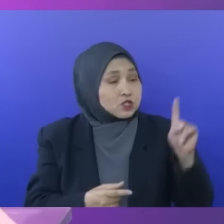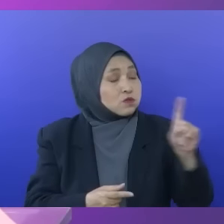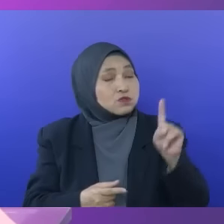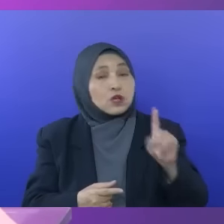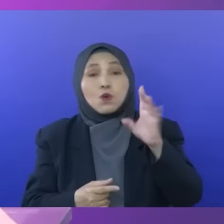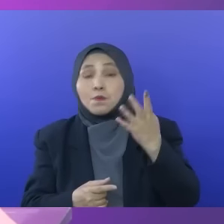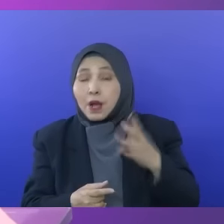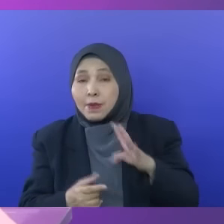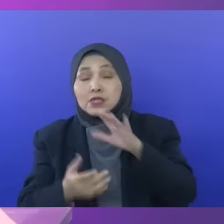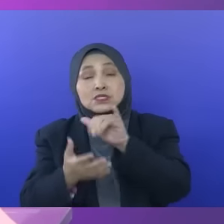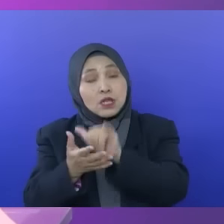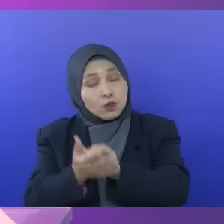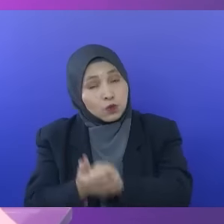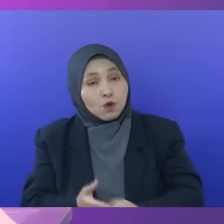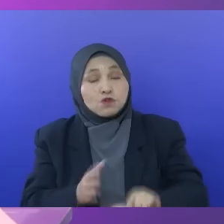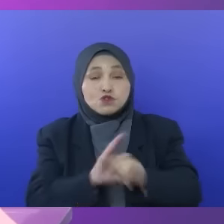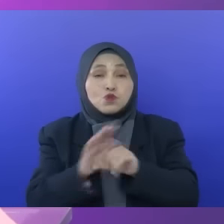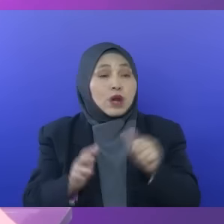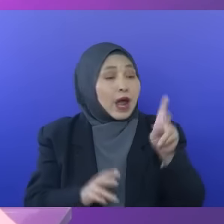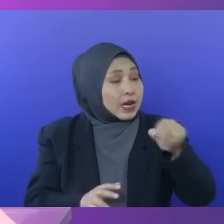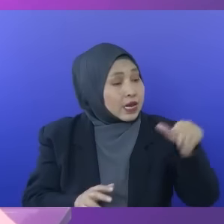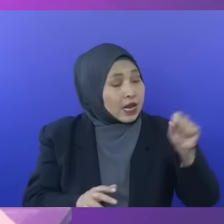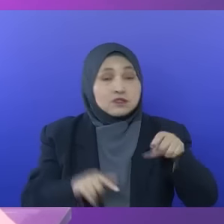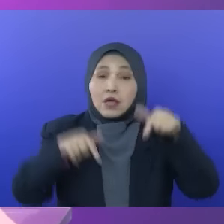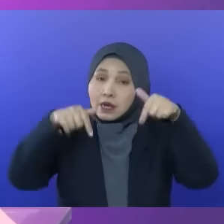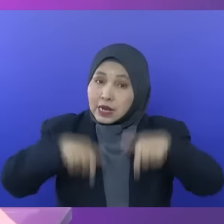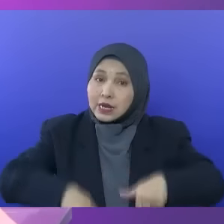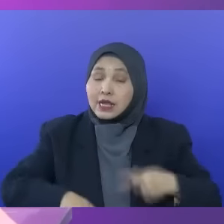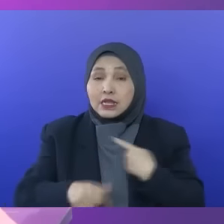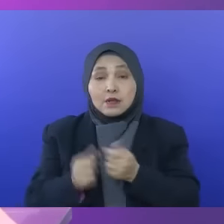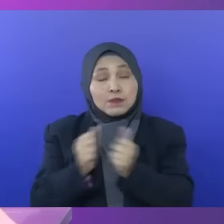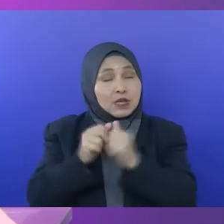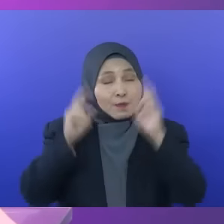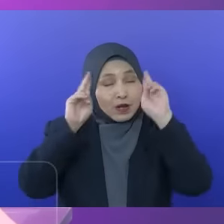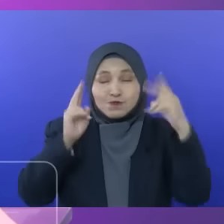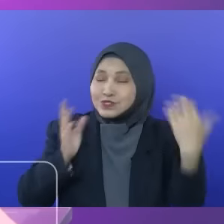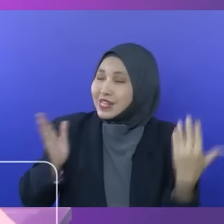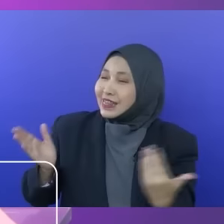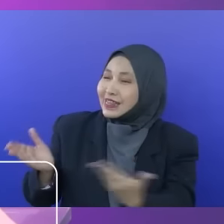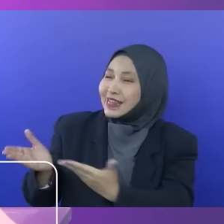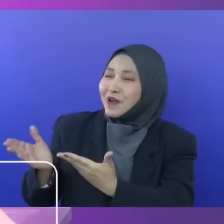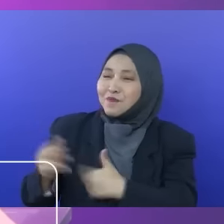100 yaitu Surah an-nas dan pada hari ini kita bersama Alhamdulillah